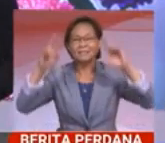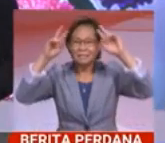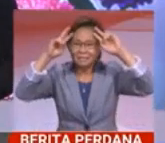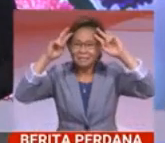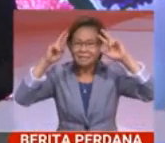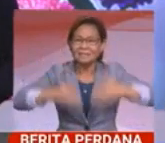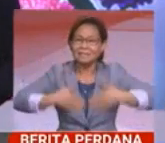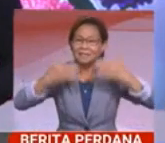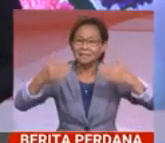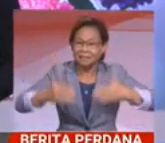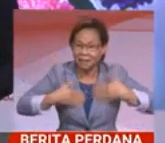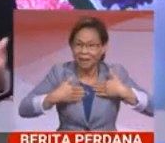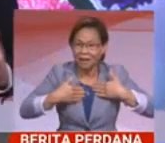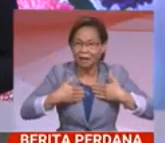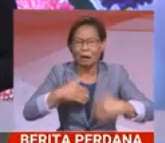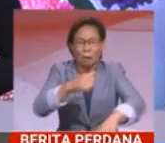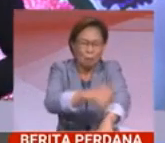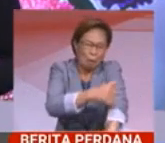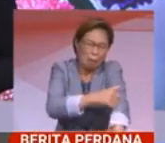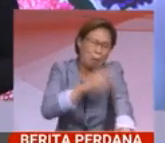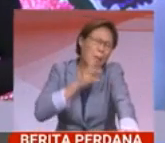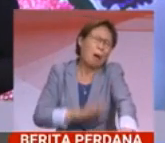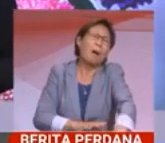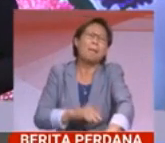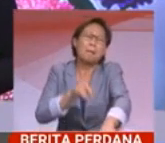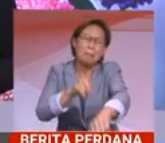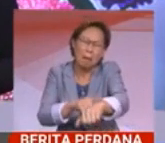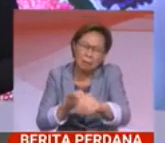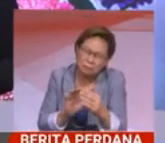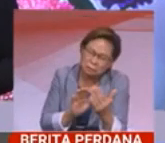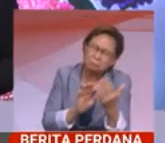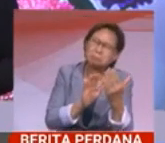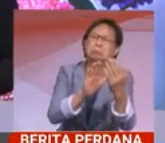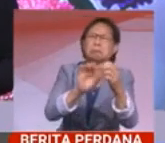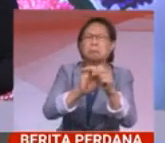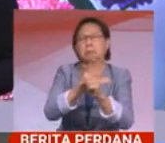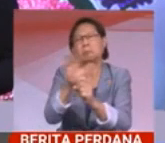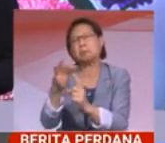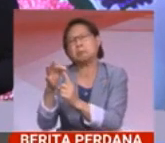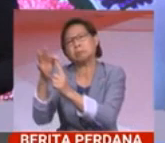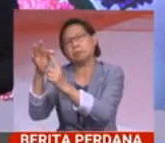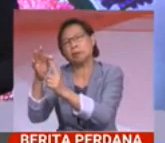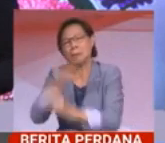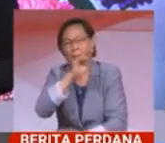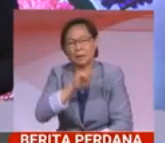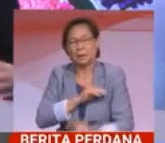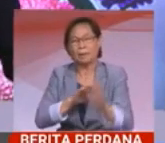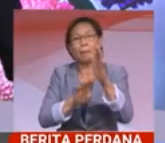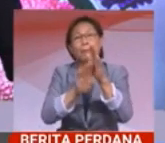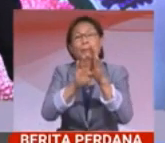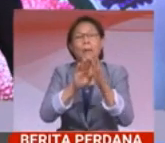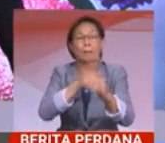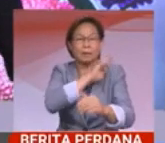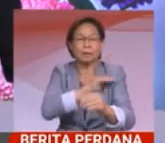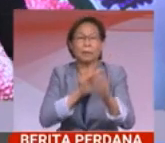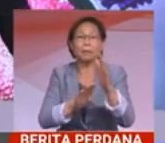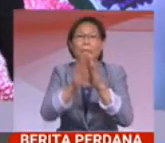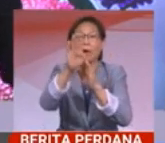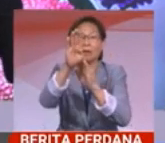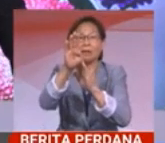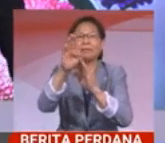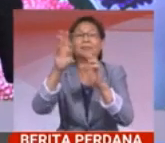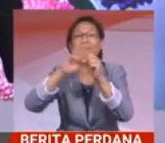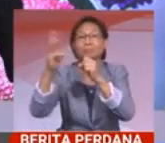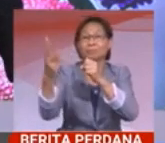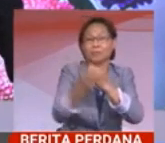semangat dan pengorbanan wanita terutama ketika berhadapan panda microbit 19 menteri pembangunan wanita cuaca